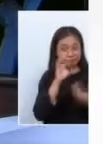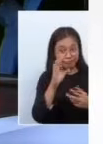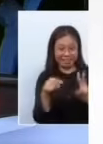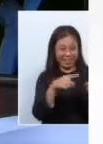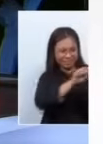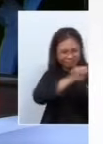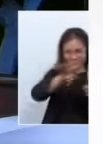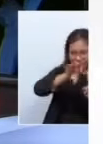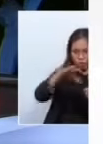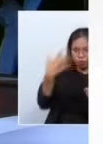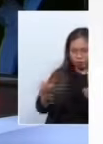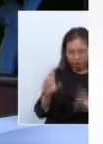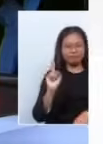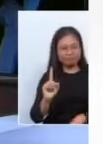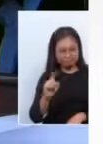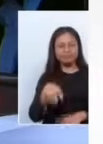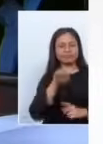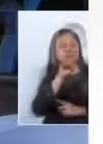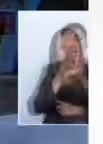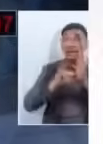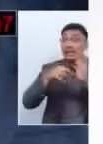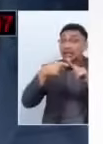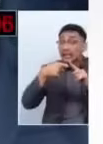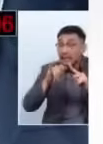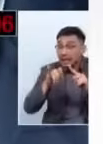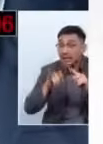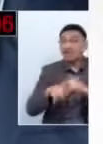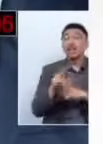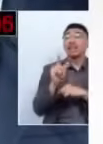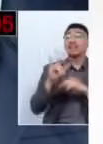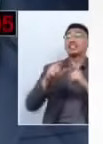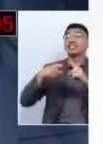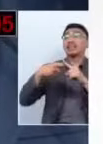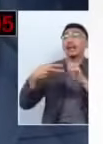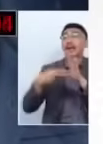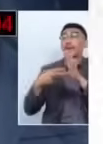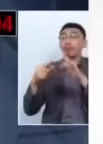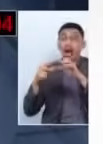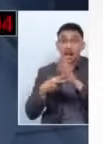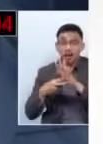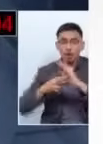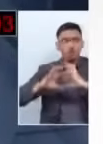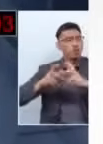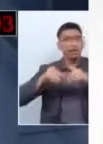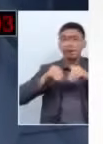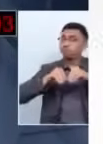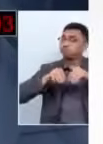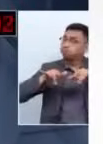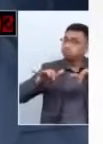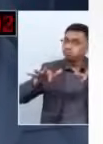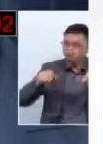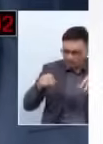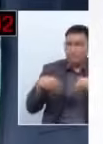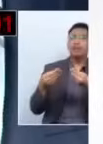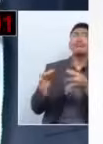psikososial ya, sosial antropologis juga secara umum, masyarakat kita memang tidak begitu suka sebuah pola relasi yang sifatnya